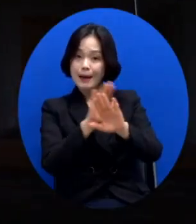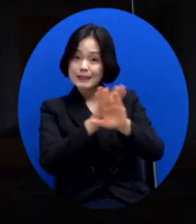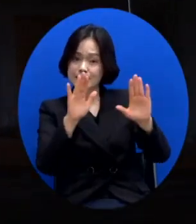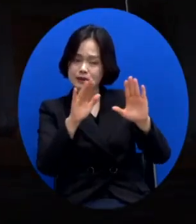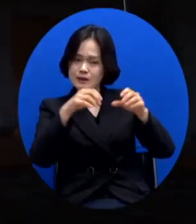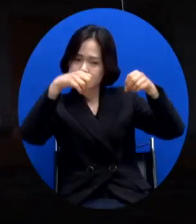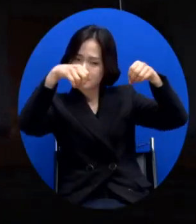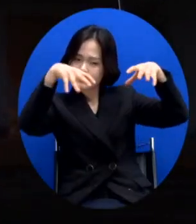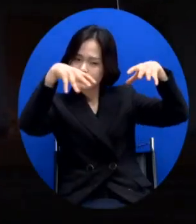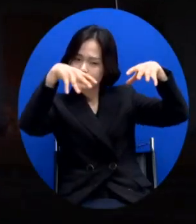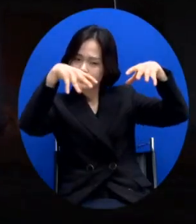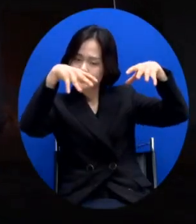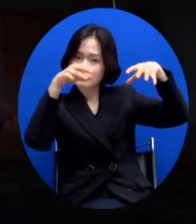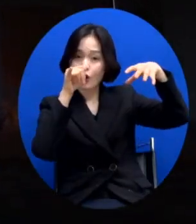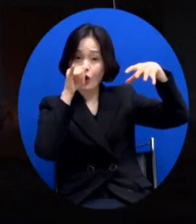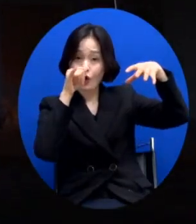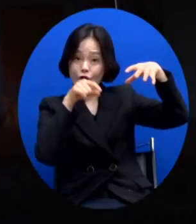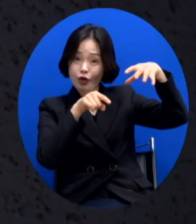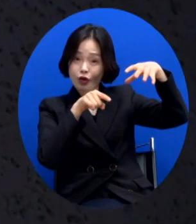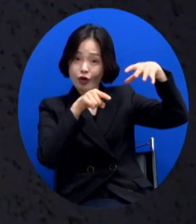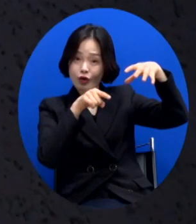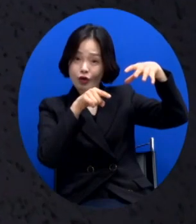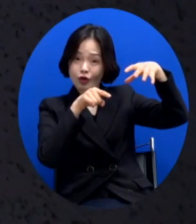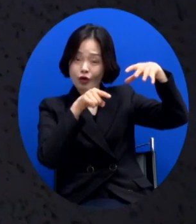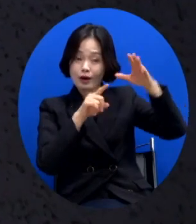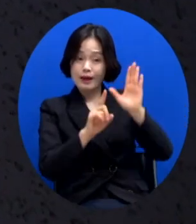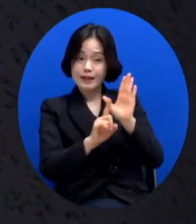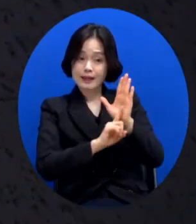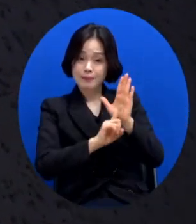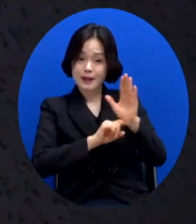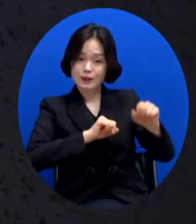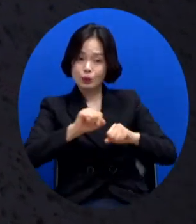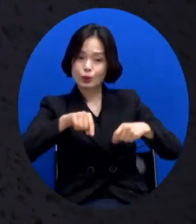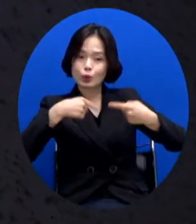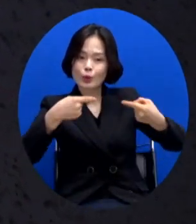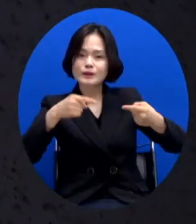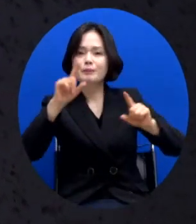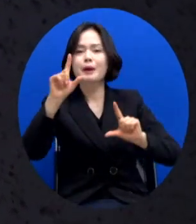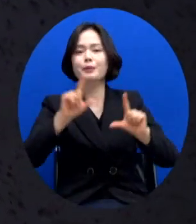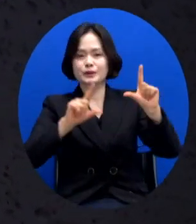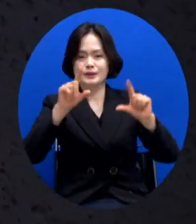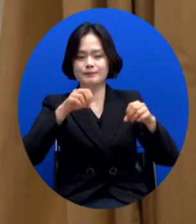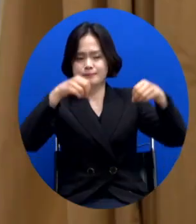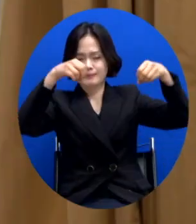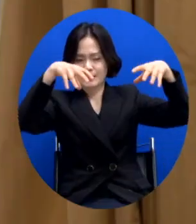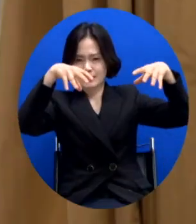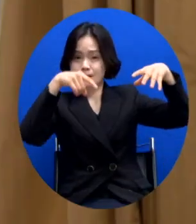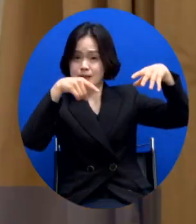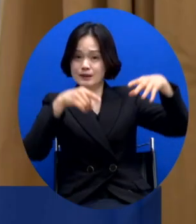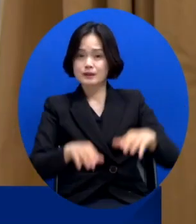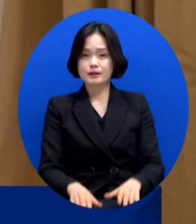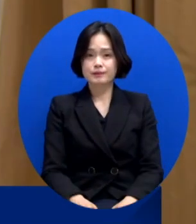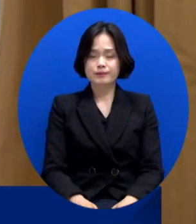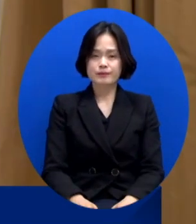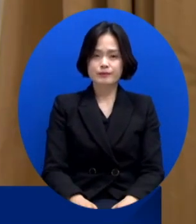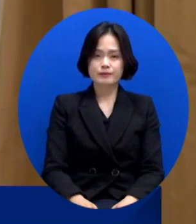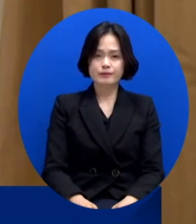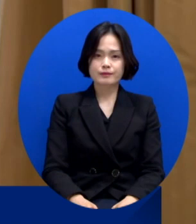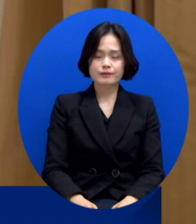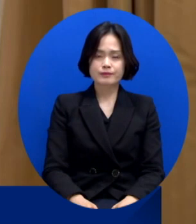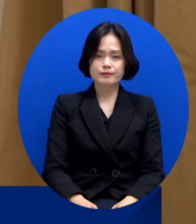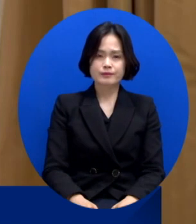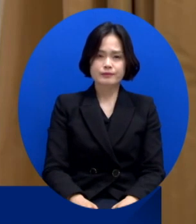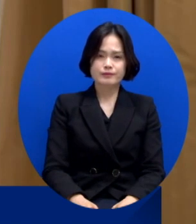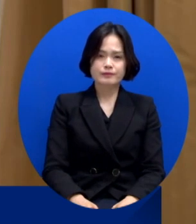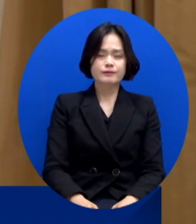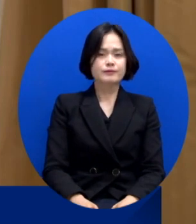옅은 빛이 새어 나옵니다 캠페인에 동참한 시민들이 발 t 물빛이 입니다 bs 데날리 쎈스 드